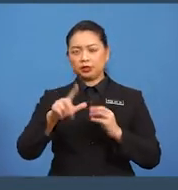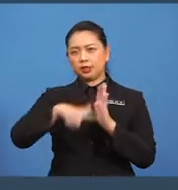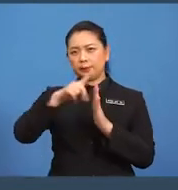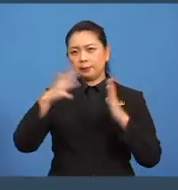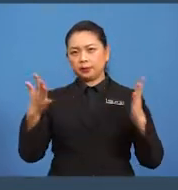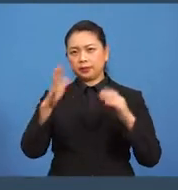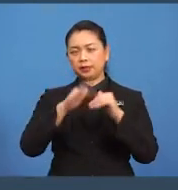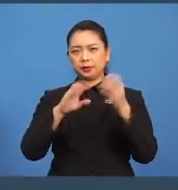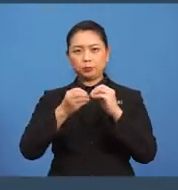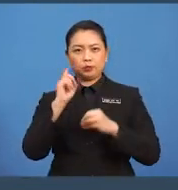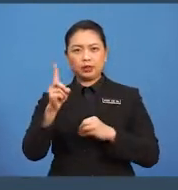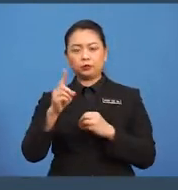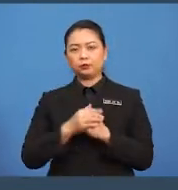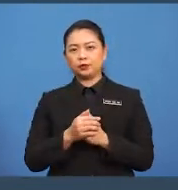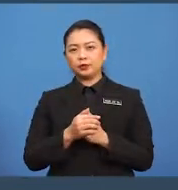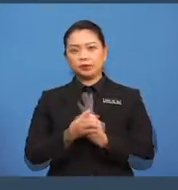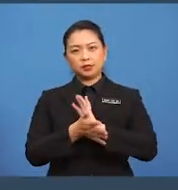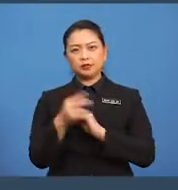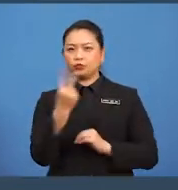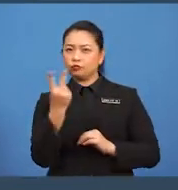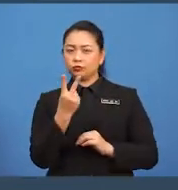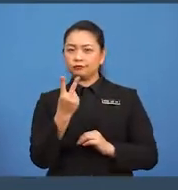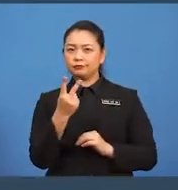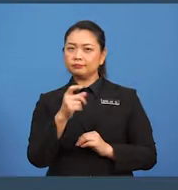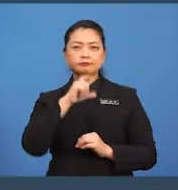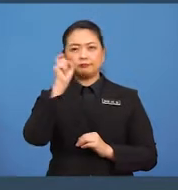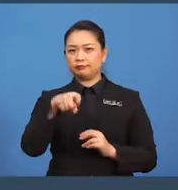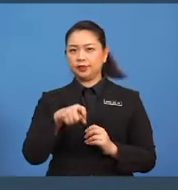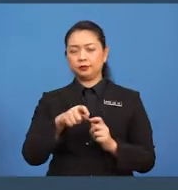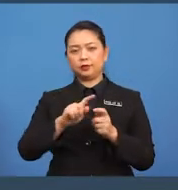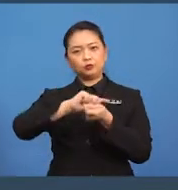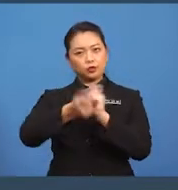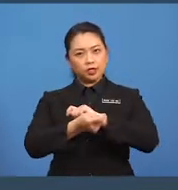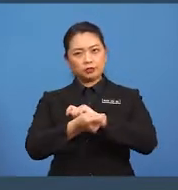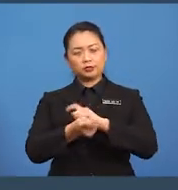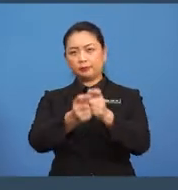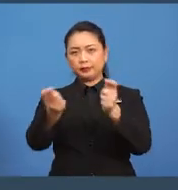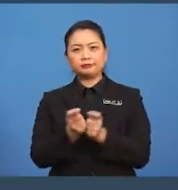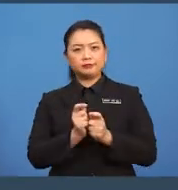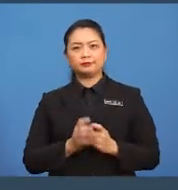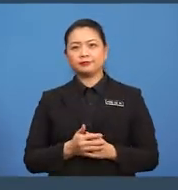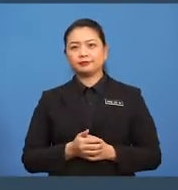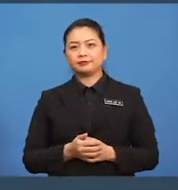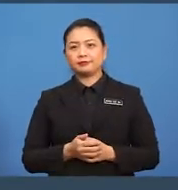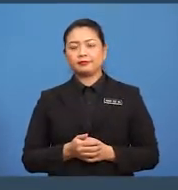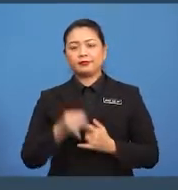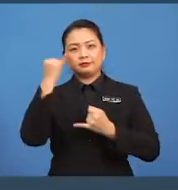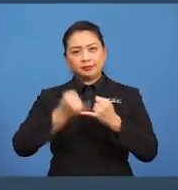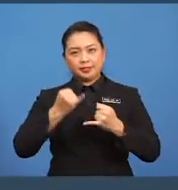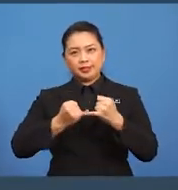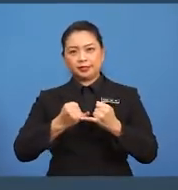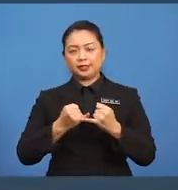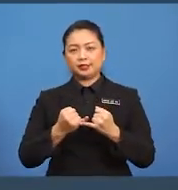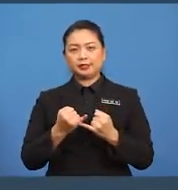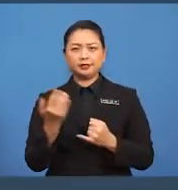besar daripada nombor 1, maka kedua-dua item ini tidak perlu bertukar kedudukan.